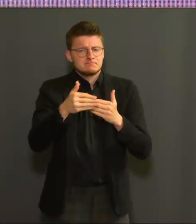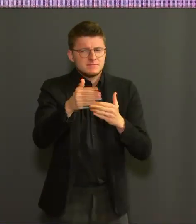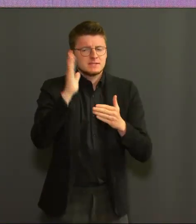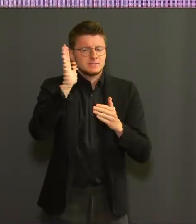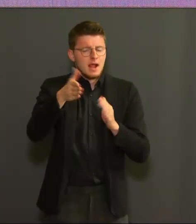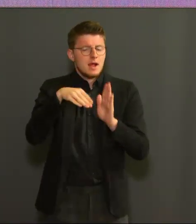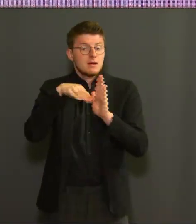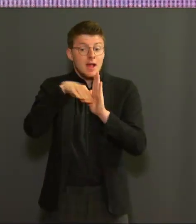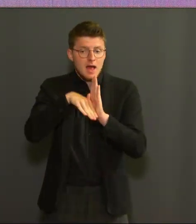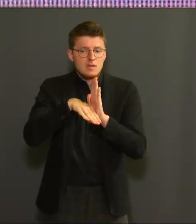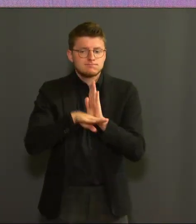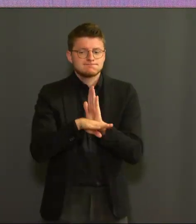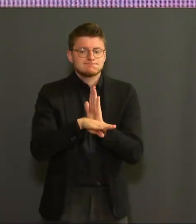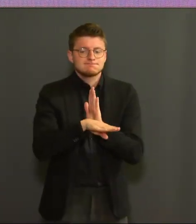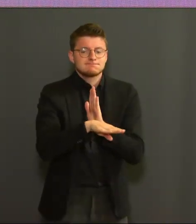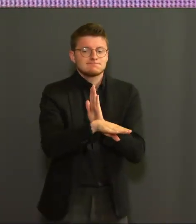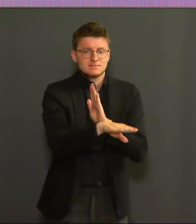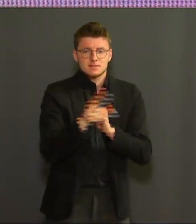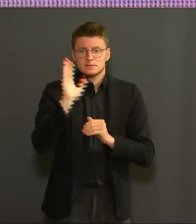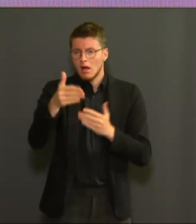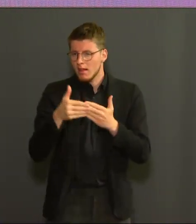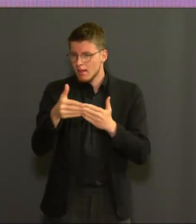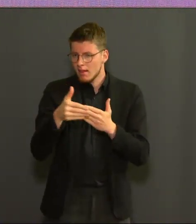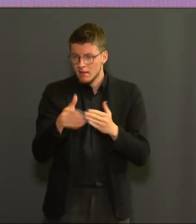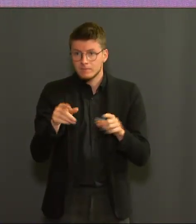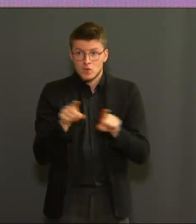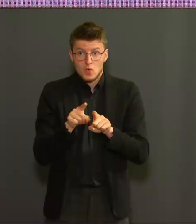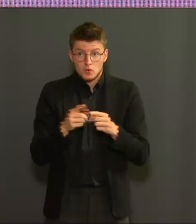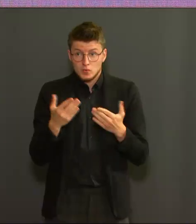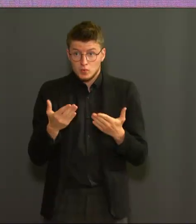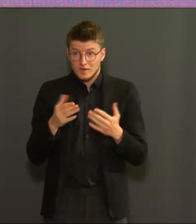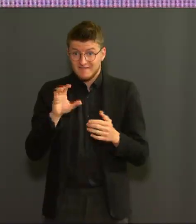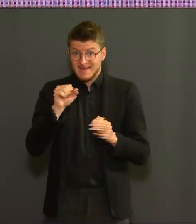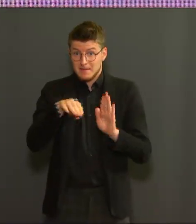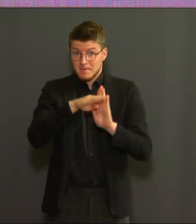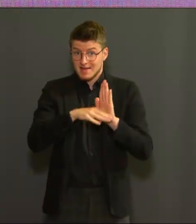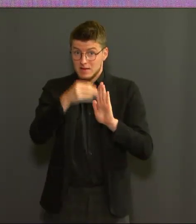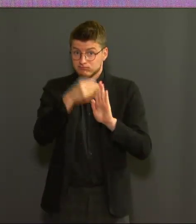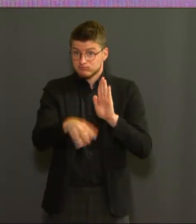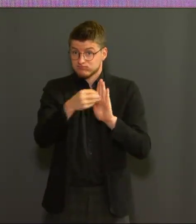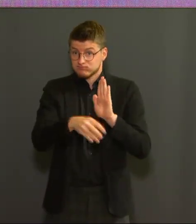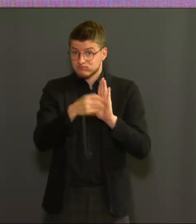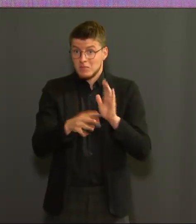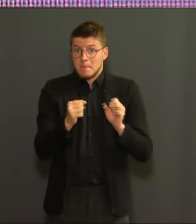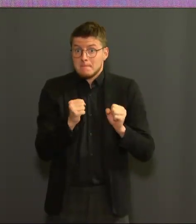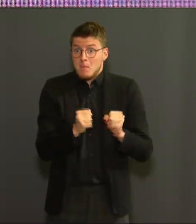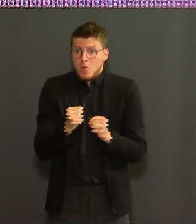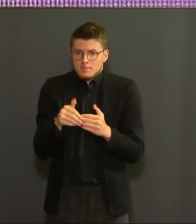Door de vele versoepelingen is het ook mogelijk dat het aantal besmettingen terug zal stijgen in de komende week.